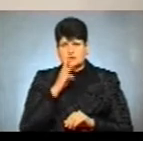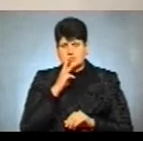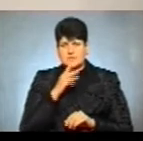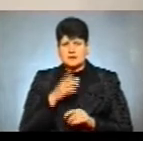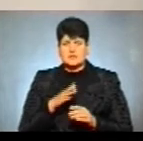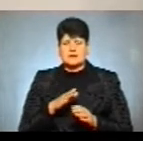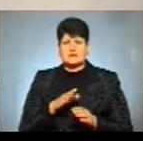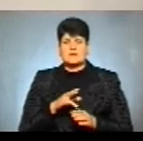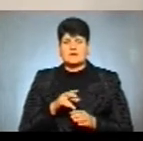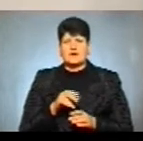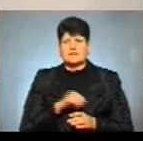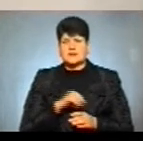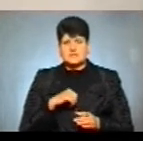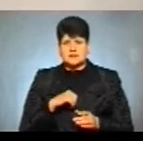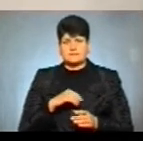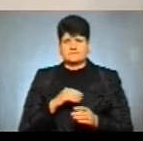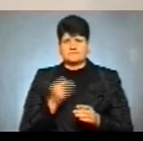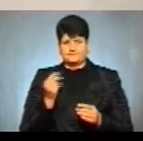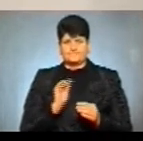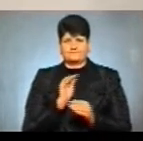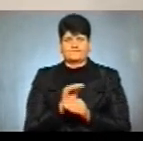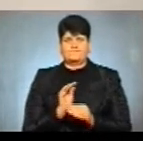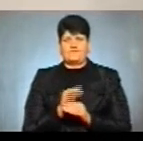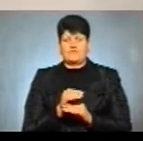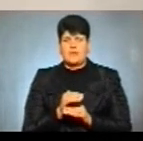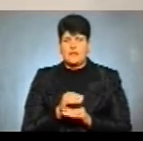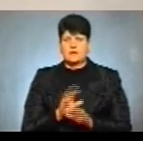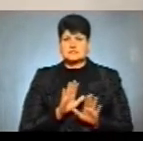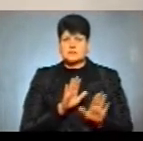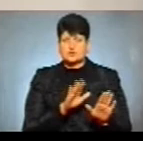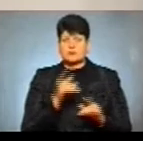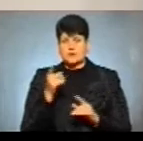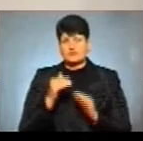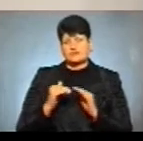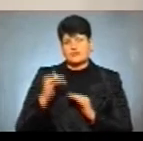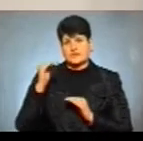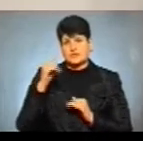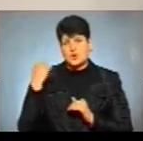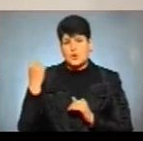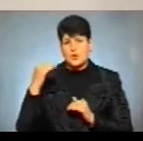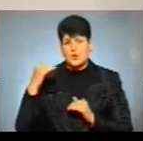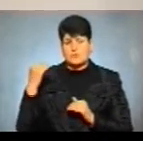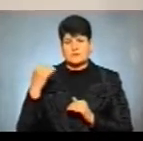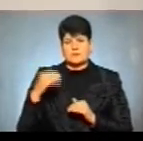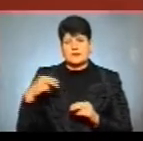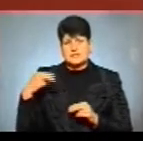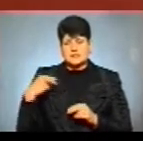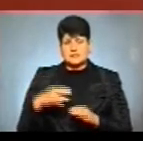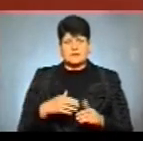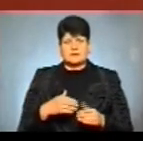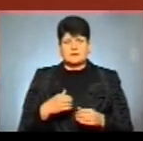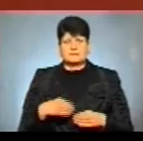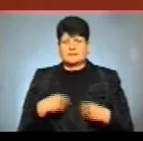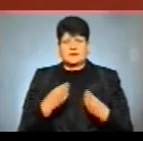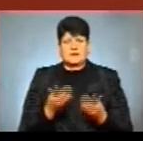Своїх заступників преміює він сам, а його преміює вищі органи, які стоять над ним, центральні